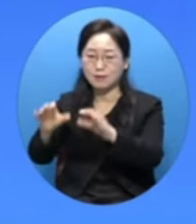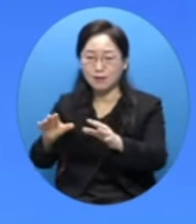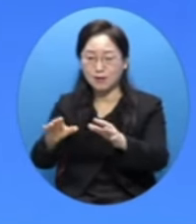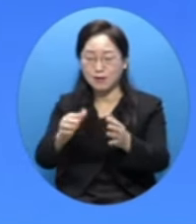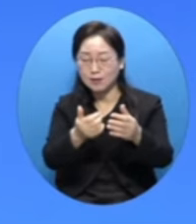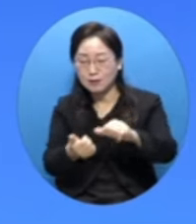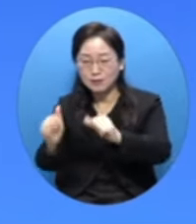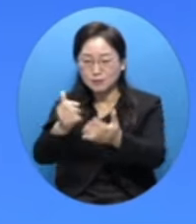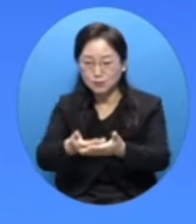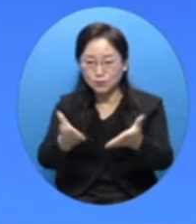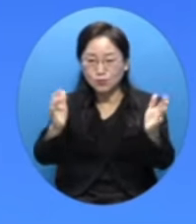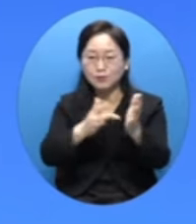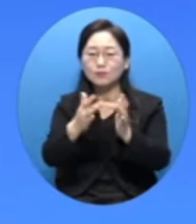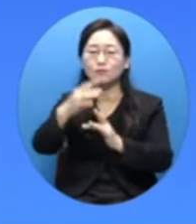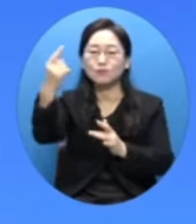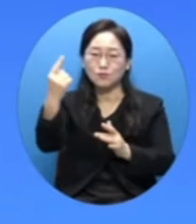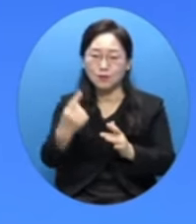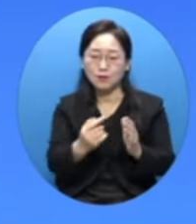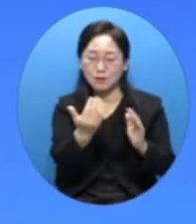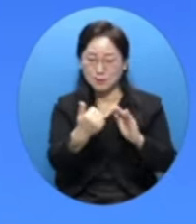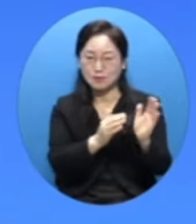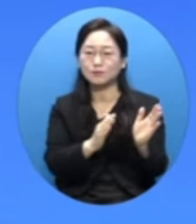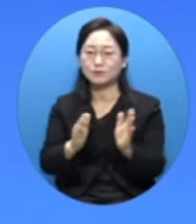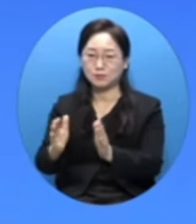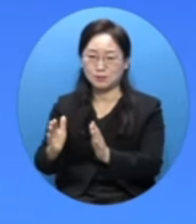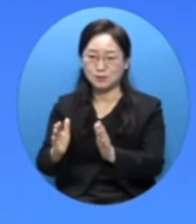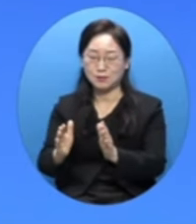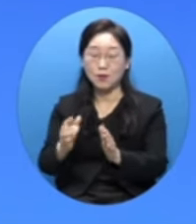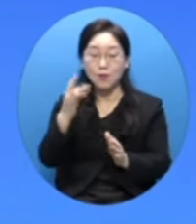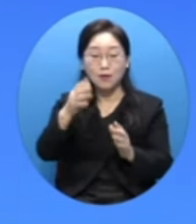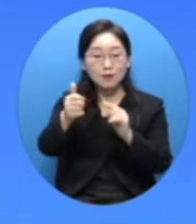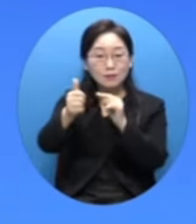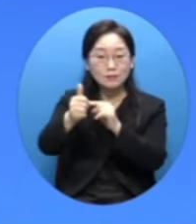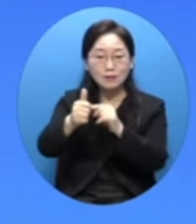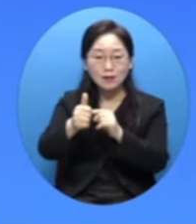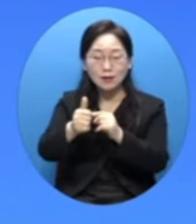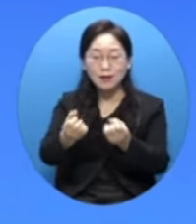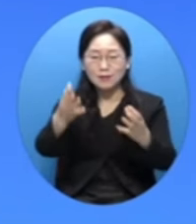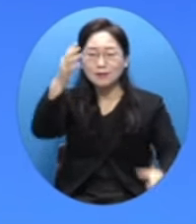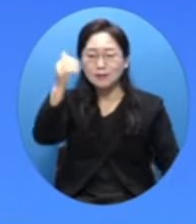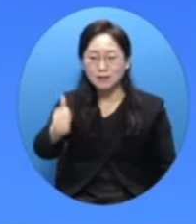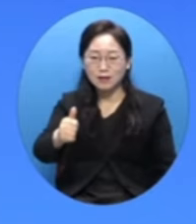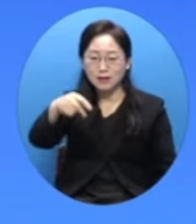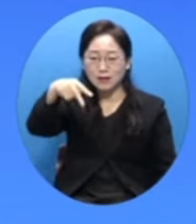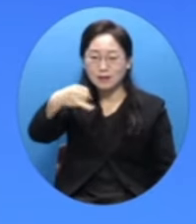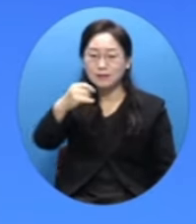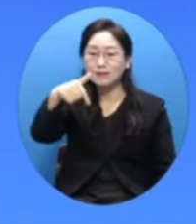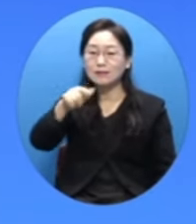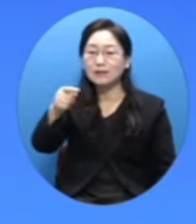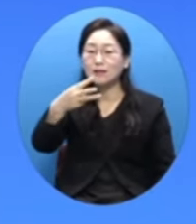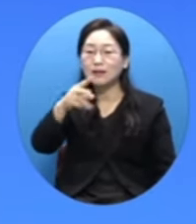맞이했습니다. 그는 제사장 스가랴의 아들로서 그냥